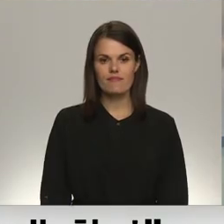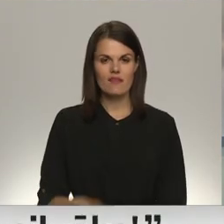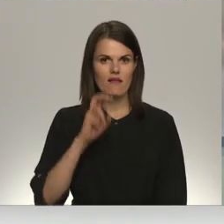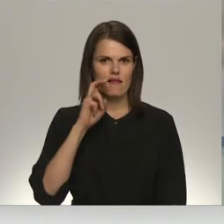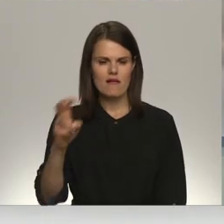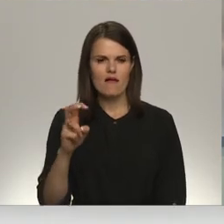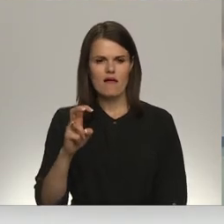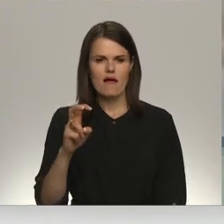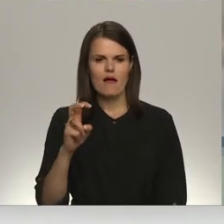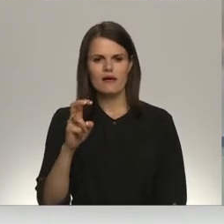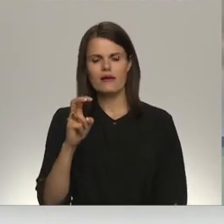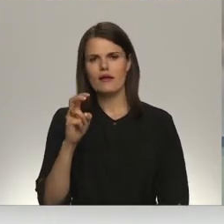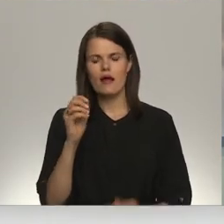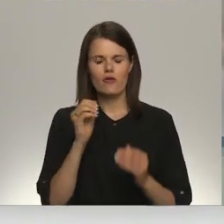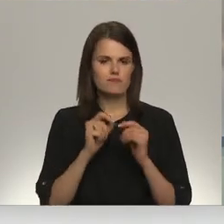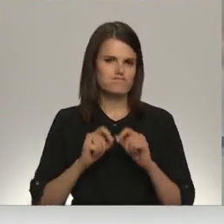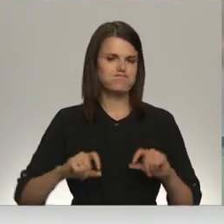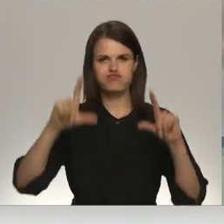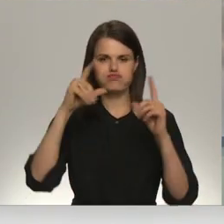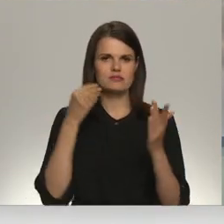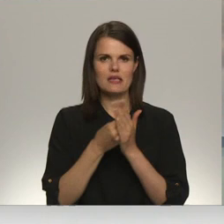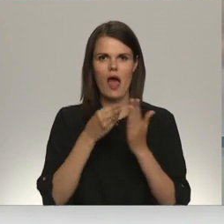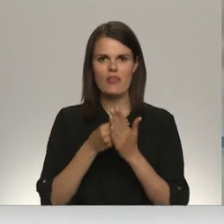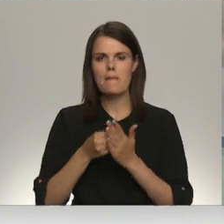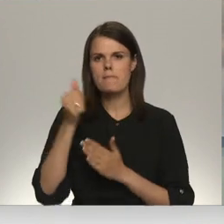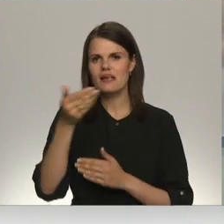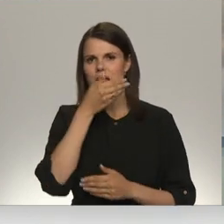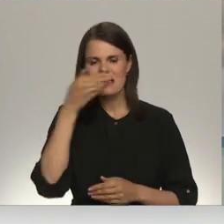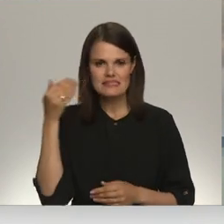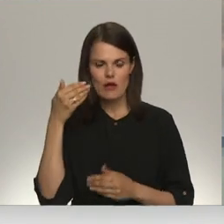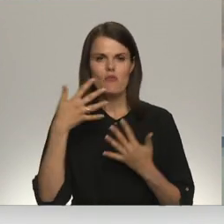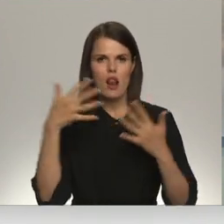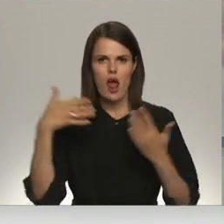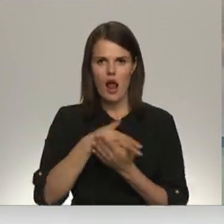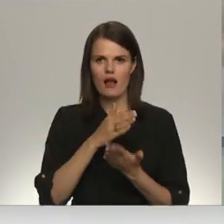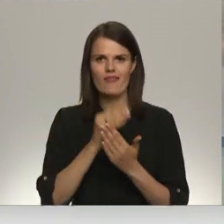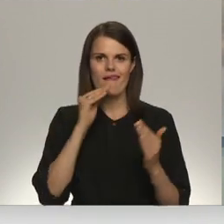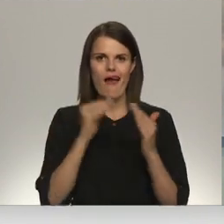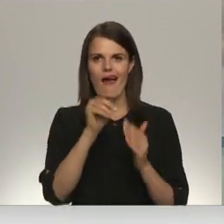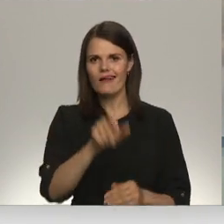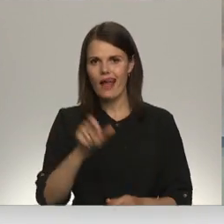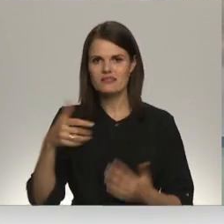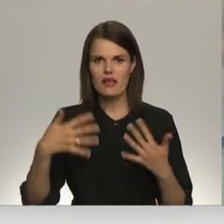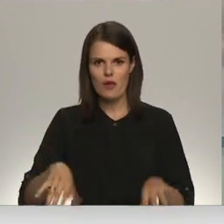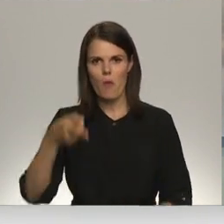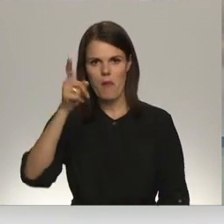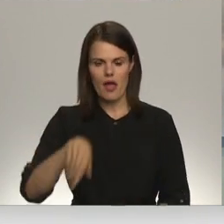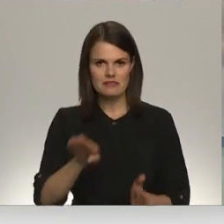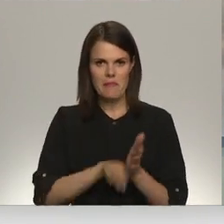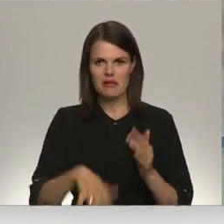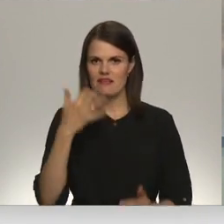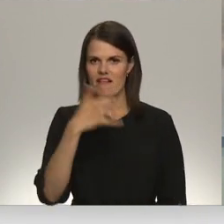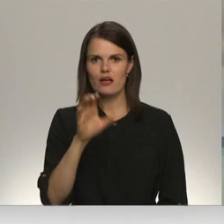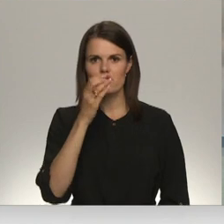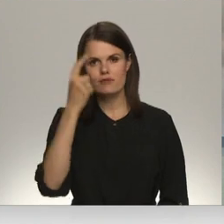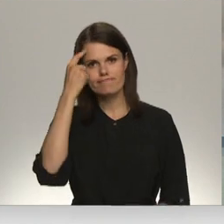Rekorda augstā siltumenerģijas tarifa dēļ lielākā daļa rezekniešu jau gandrīz mēnesi iztiek bez karstā ūdens. Mēģinot to